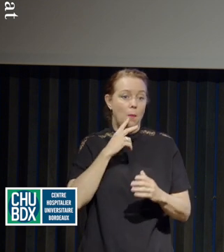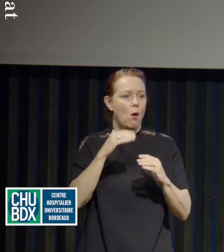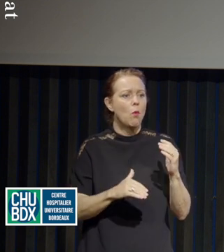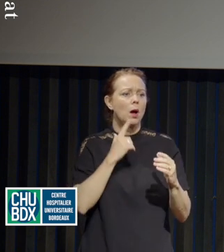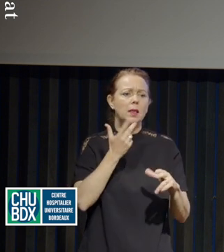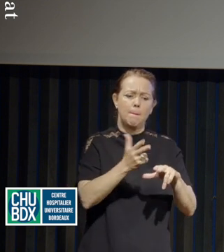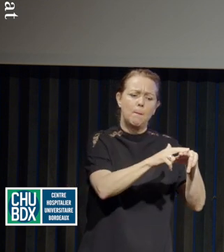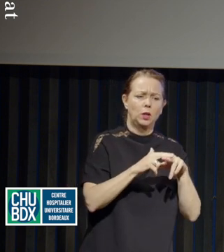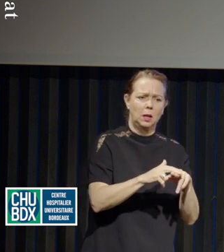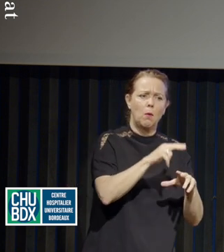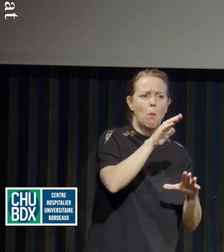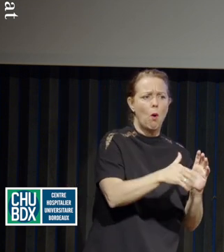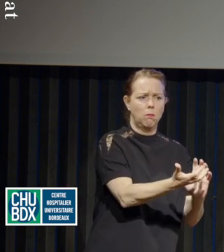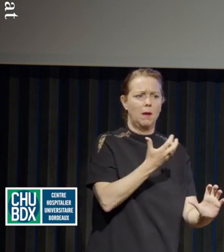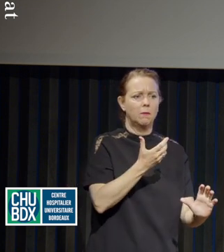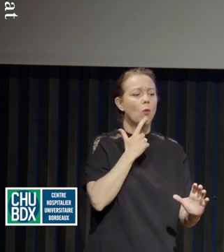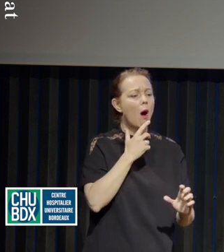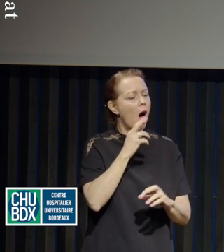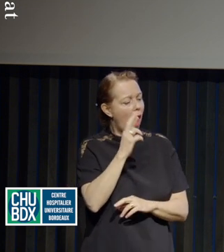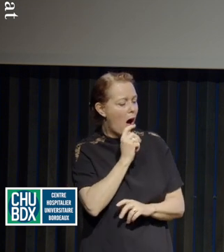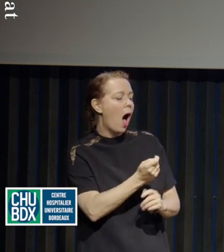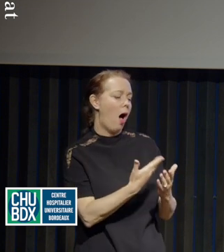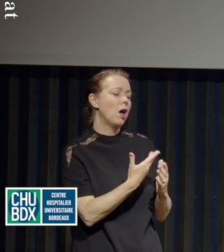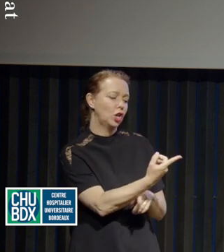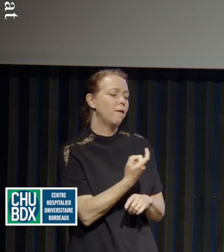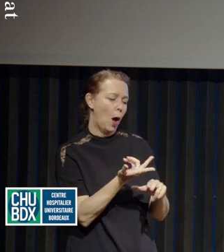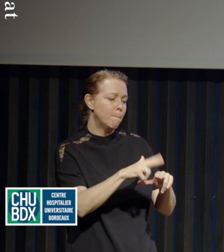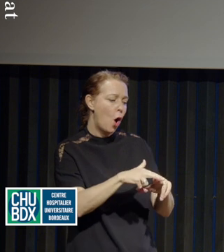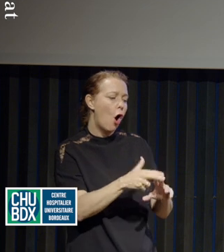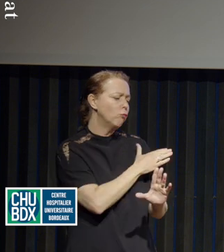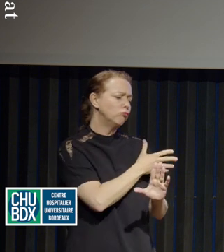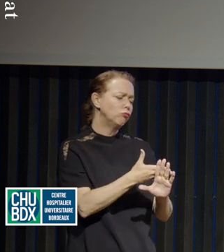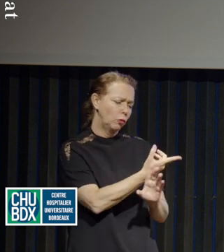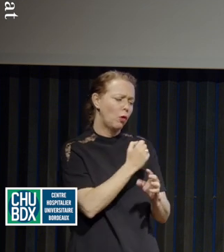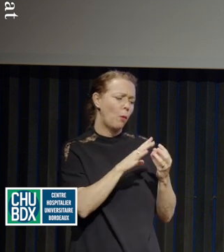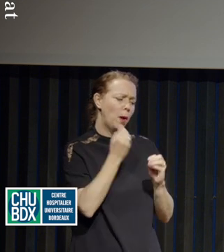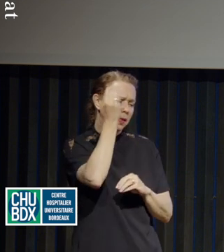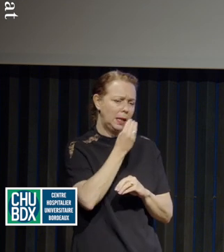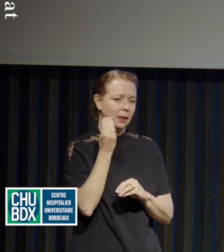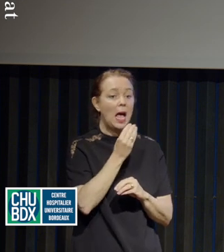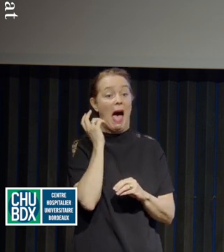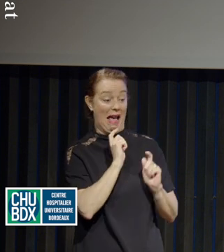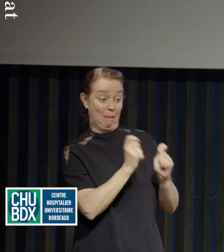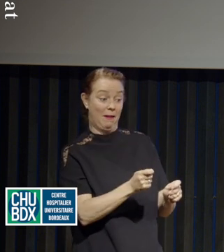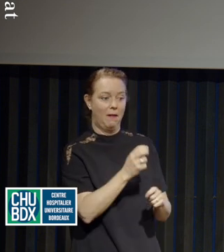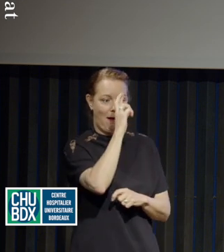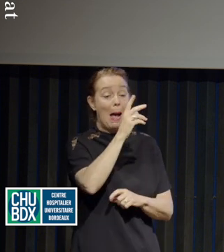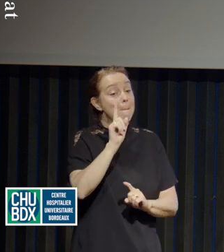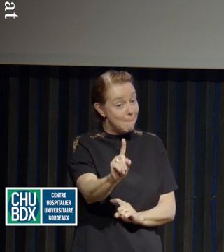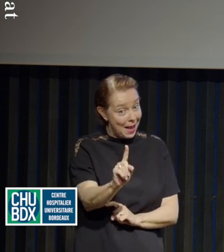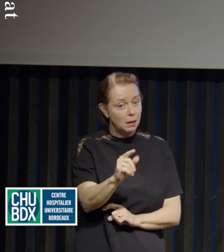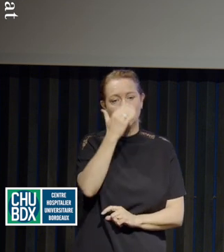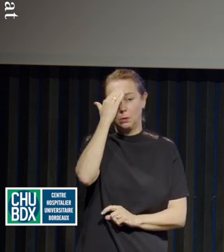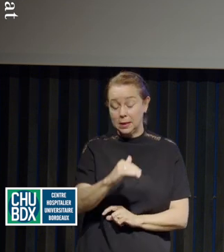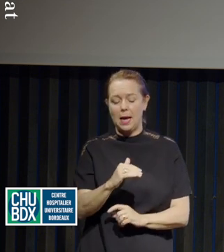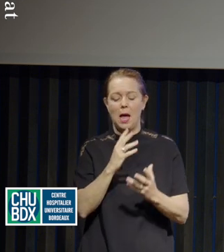la mortalité, parce qu'il est rare que l'on attribue directement un décès à une maladie psychiatrique. Cependant, on sait que les